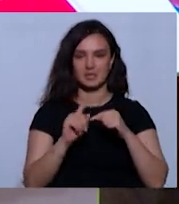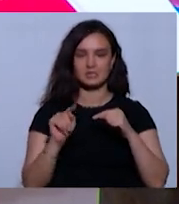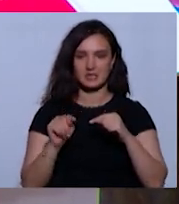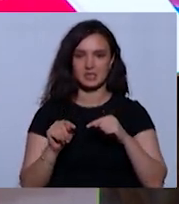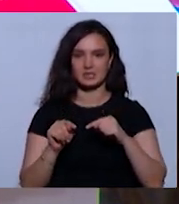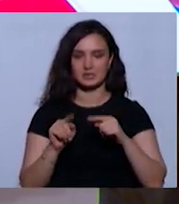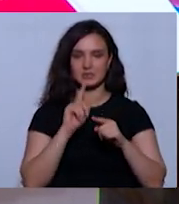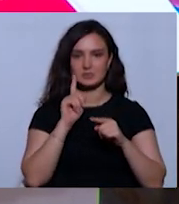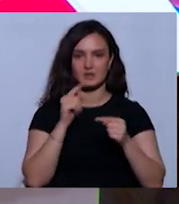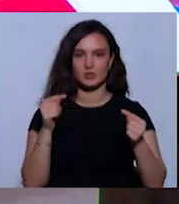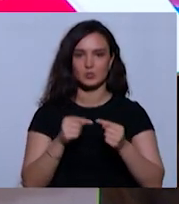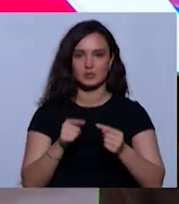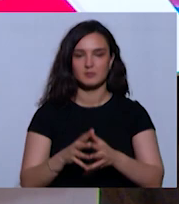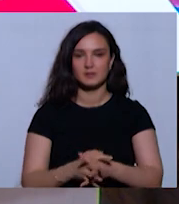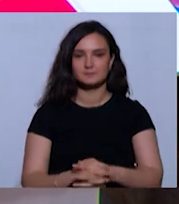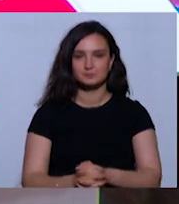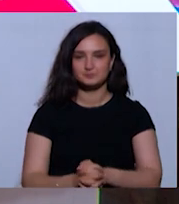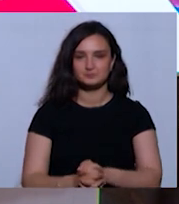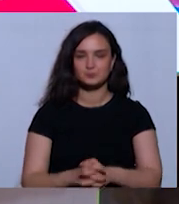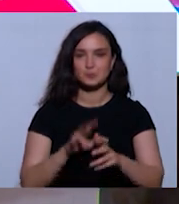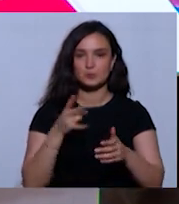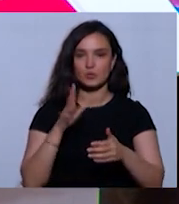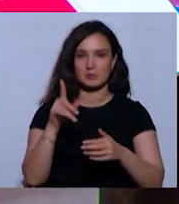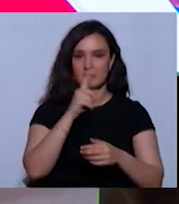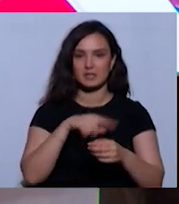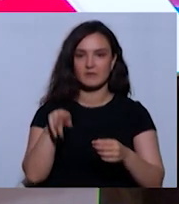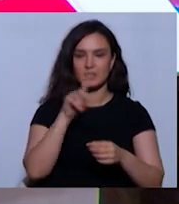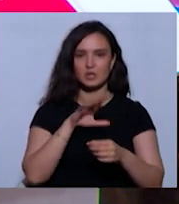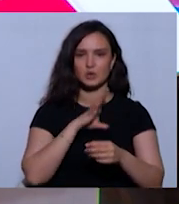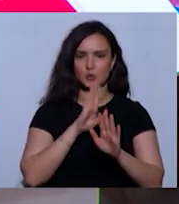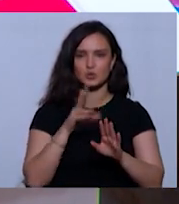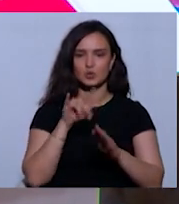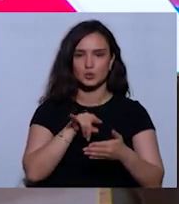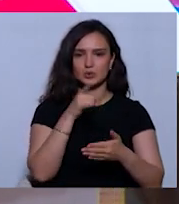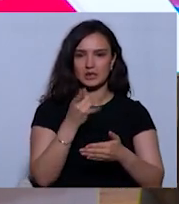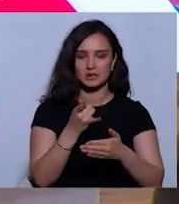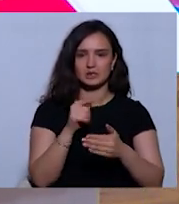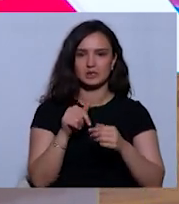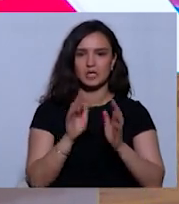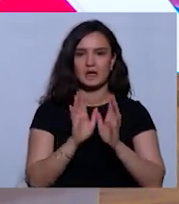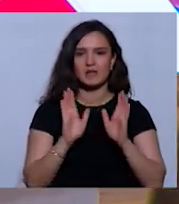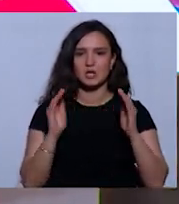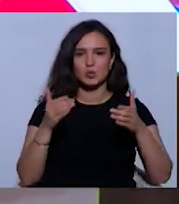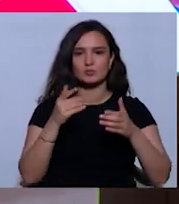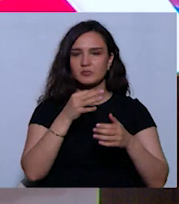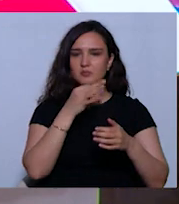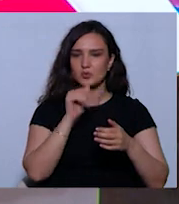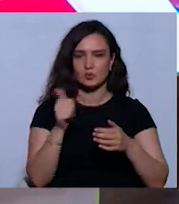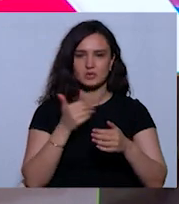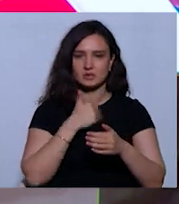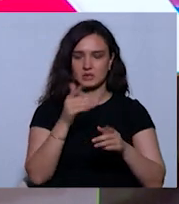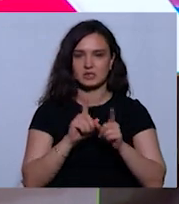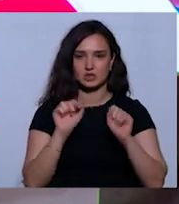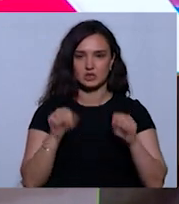რაღაცნაირად ეს მწვანე. ნუ იქნება მრგვალი იყოს, თუ გინდათ 4-5 აკვარიუმი თქვენია და როგორც გინდათ